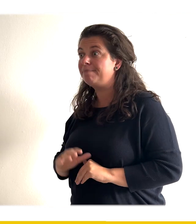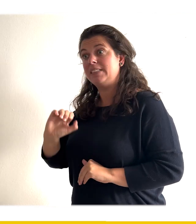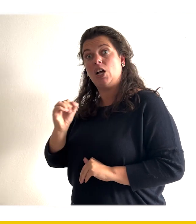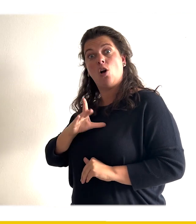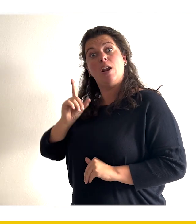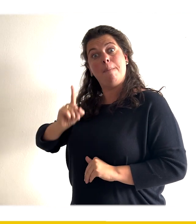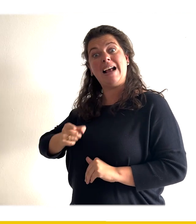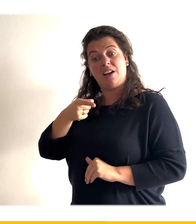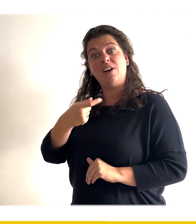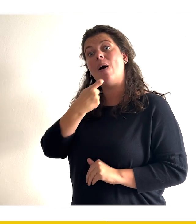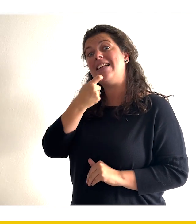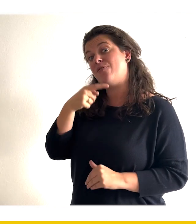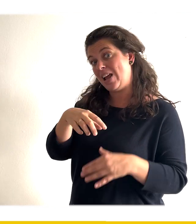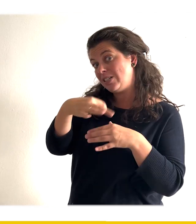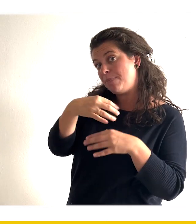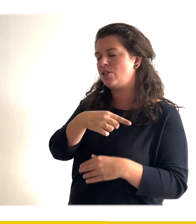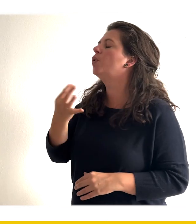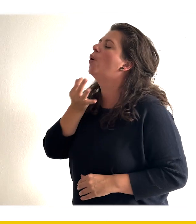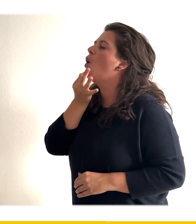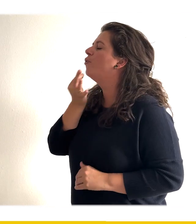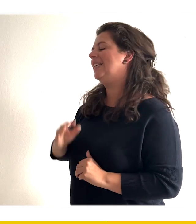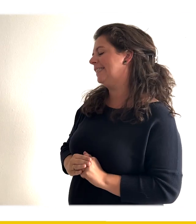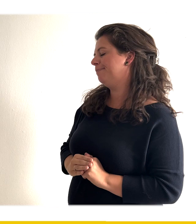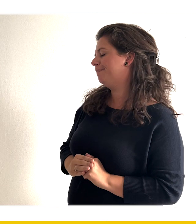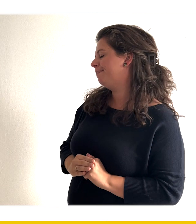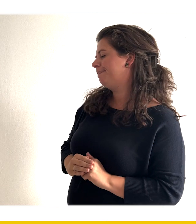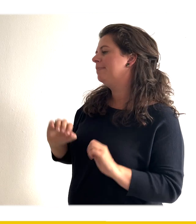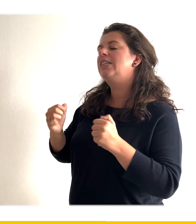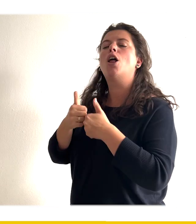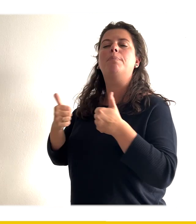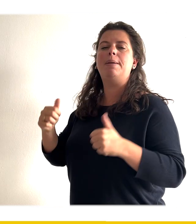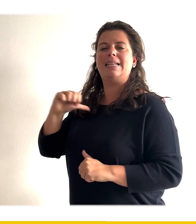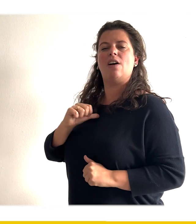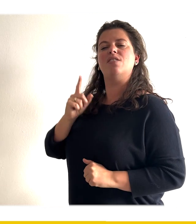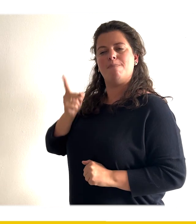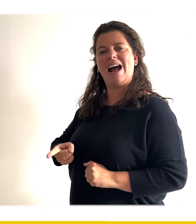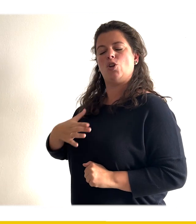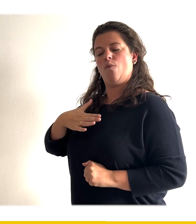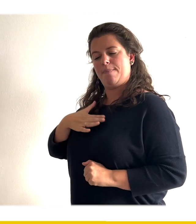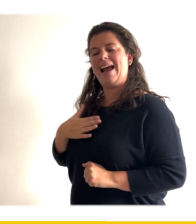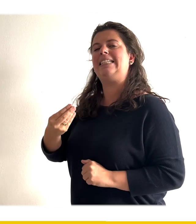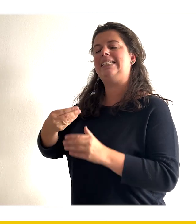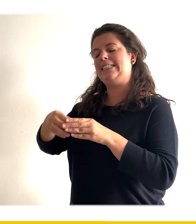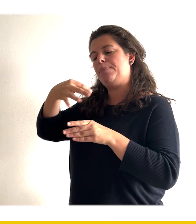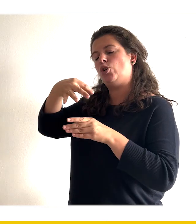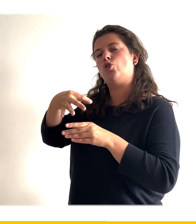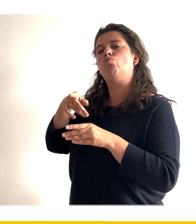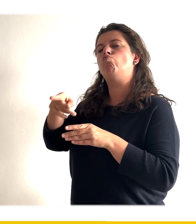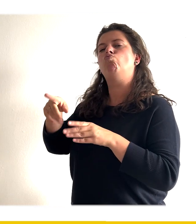jouw eten, hoor. Van jouw chipjes. Dat hoeft niet, hoor, Olly. Ik kan prima zelf de baas zijn over mijn eigen chipjes. Dat hoef jij niet te doen.